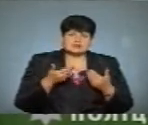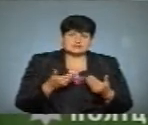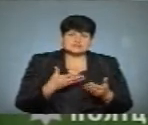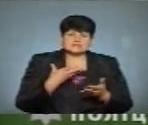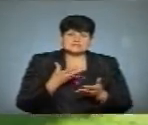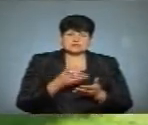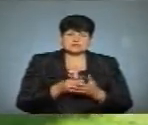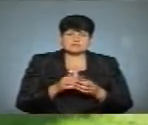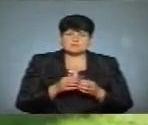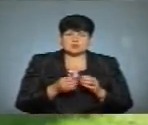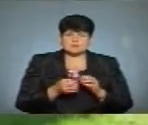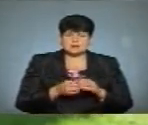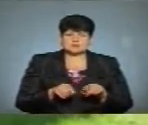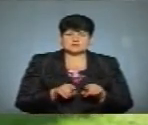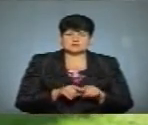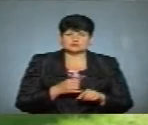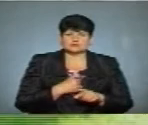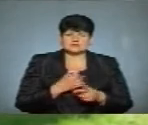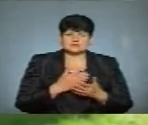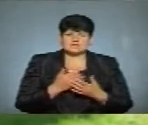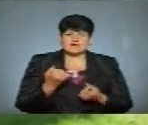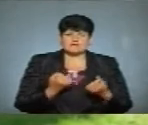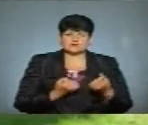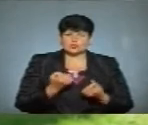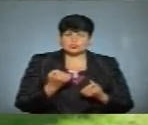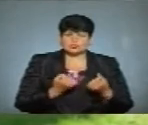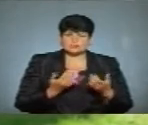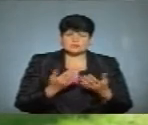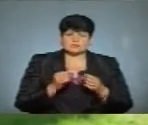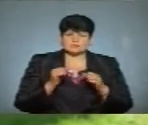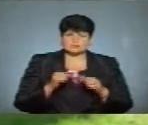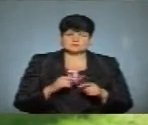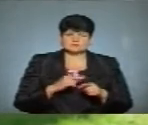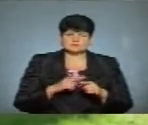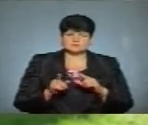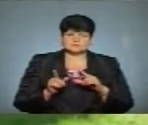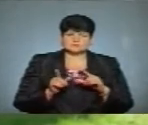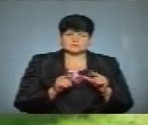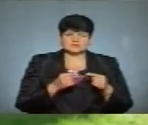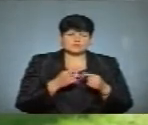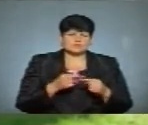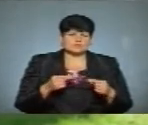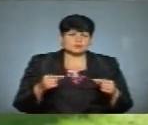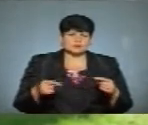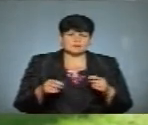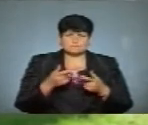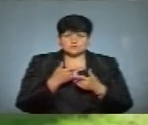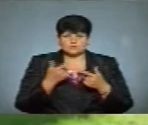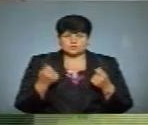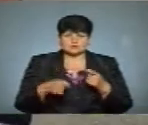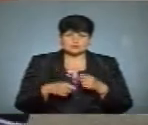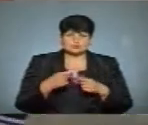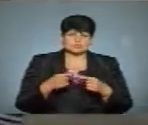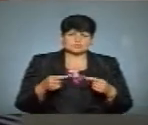своїми проблемами. Також у нас є автомобіль, яким ми можемо зреагувати скорше на будь-яке повідомлення, чи правопорушення, чи будь-який